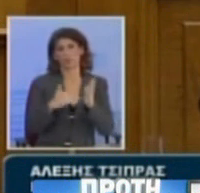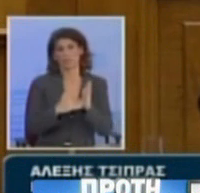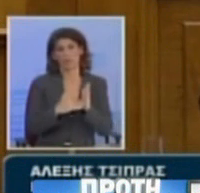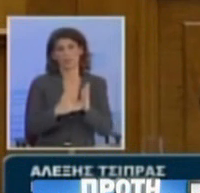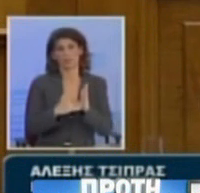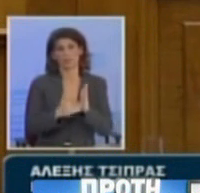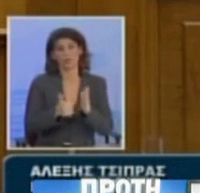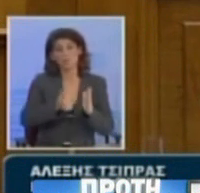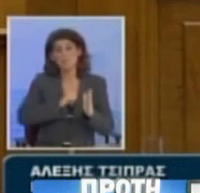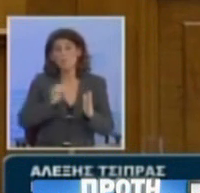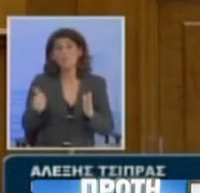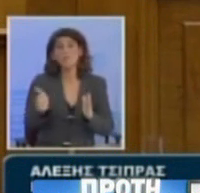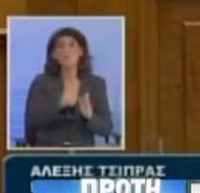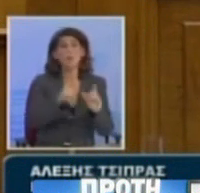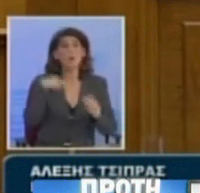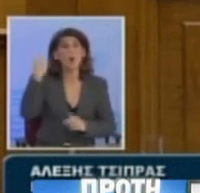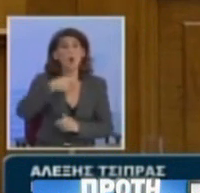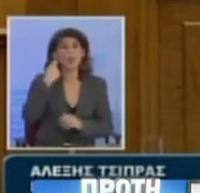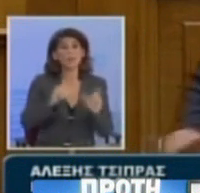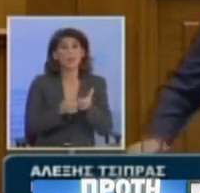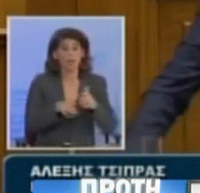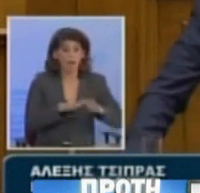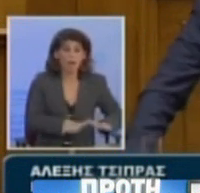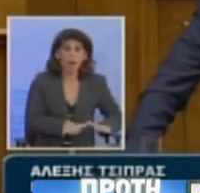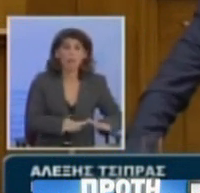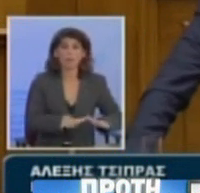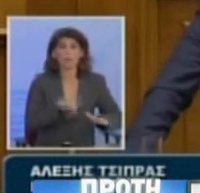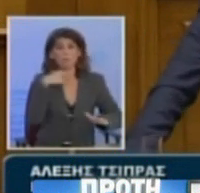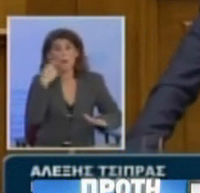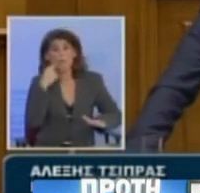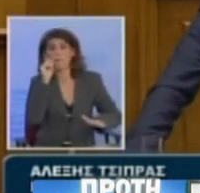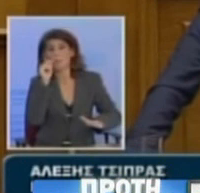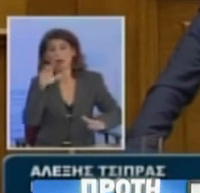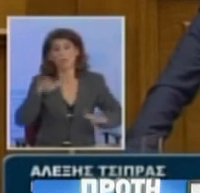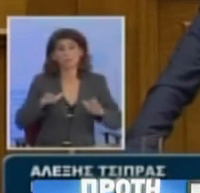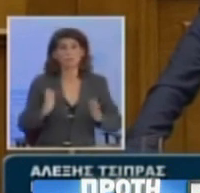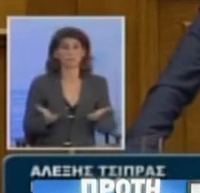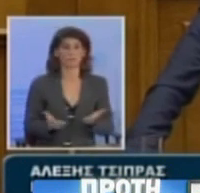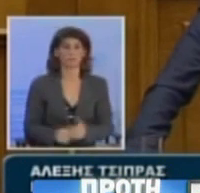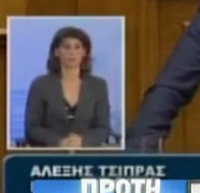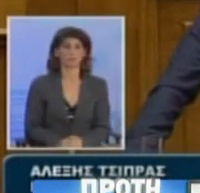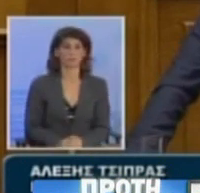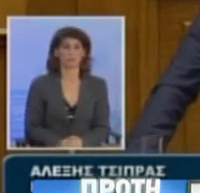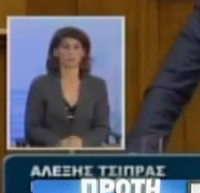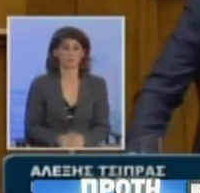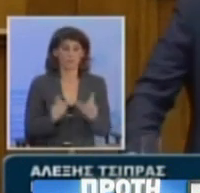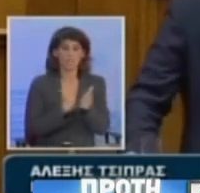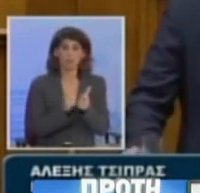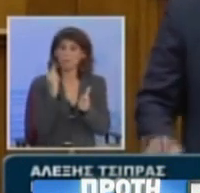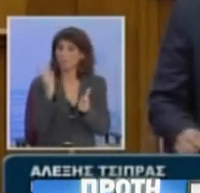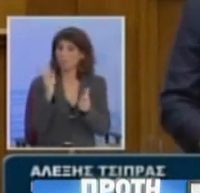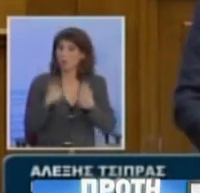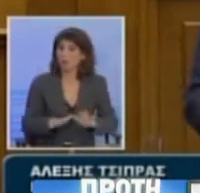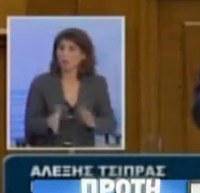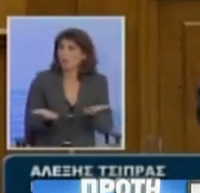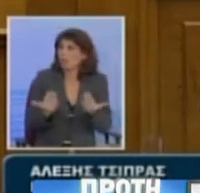300.000 μονογονεϊκές οικογένειες με άνεργο ή άνεργη, μητέρα ή πατέρα, ή οικογένειες με δύο άνεργους που δεν